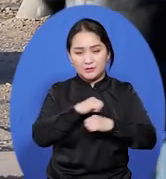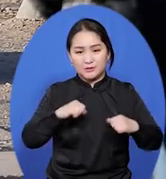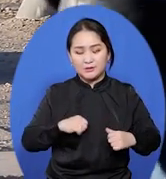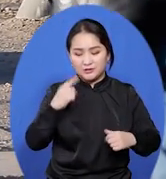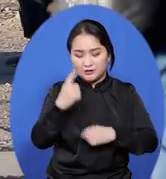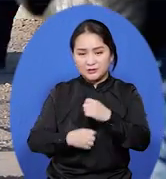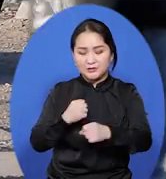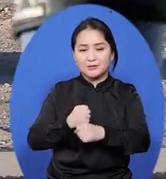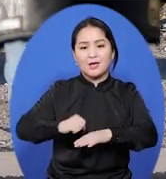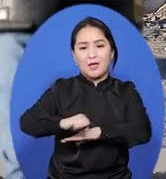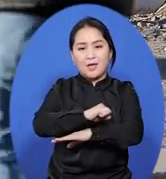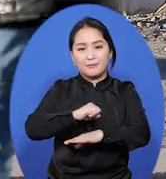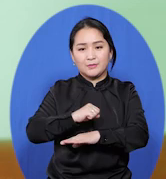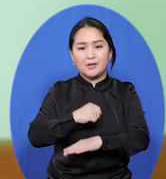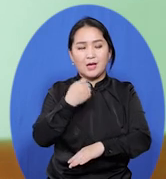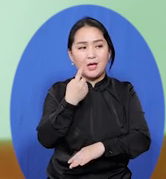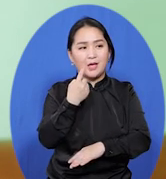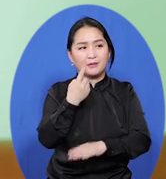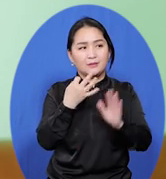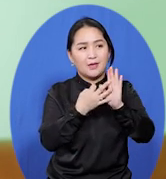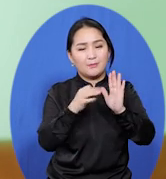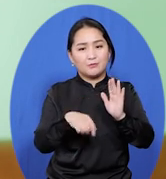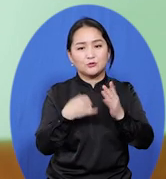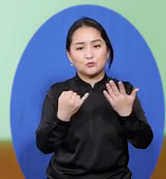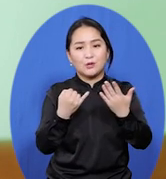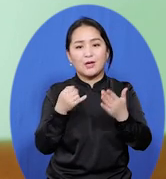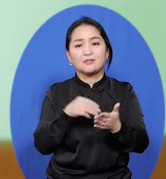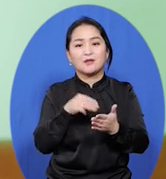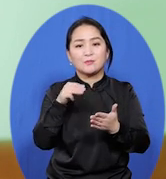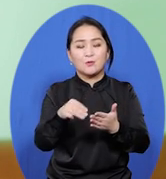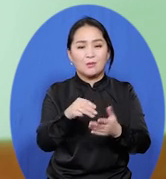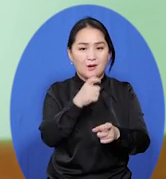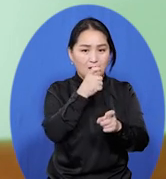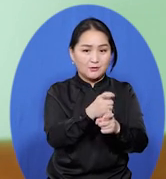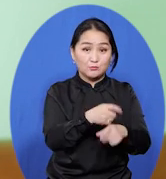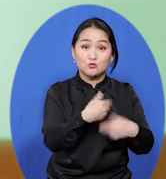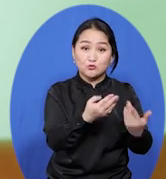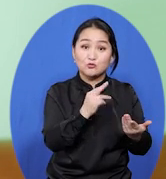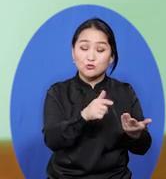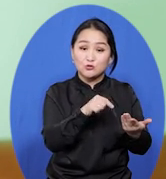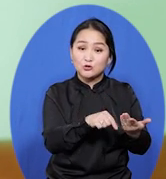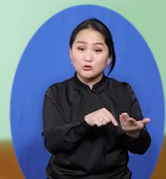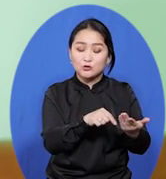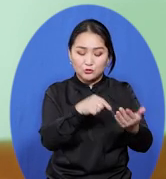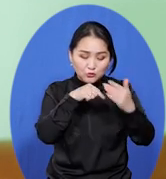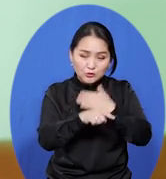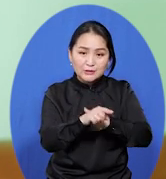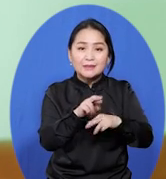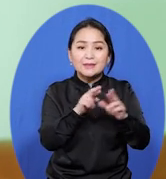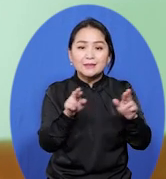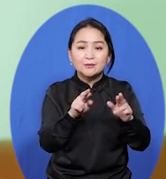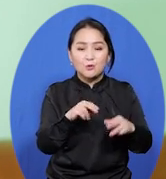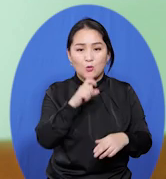жилдээ манай аймаг нэг улсын болон орон нутгийн төсөөс 8.6 тэрбум төгрөгийн халамжийг олгодог юм сангаар. Гэтэ энэ мөнгөнүүдэн дотор бас